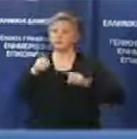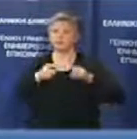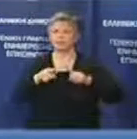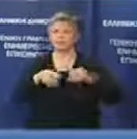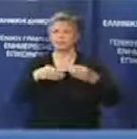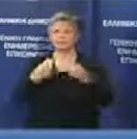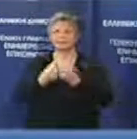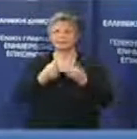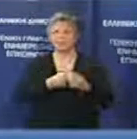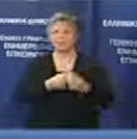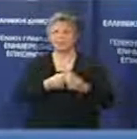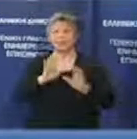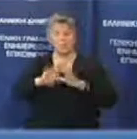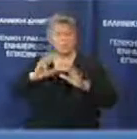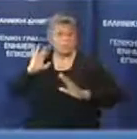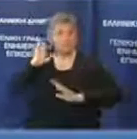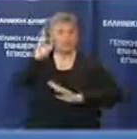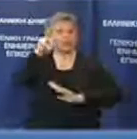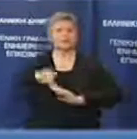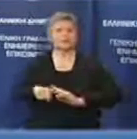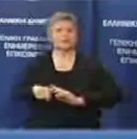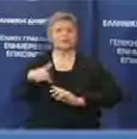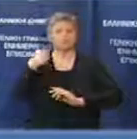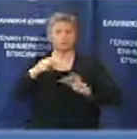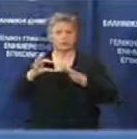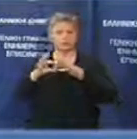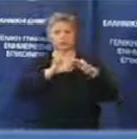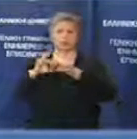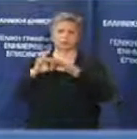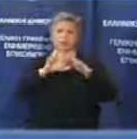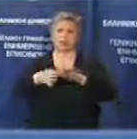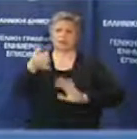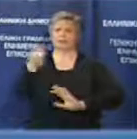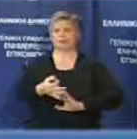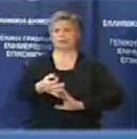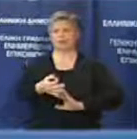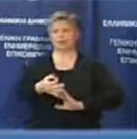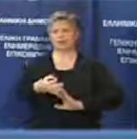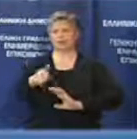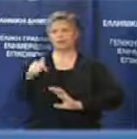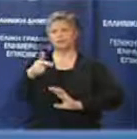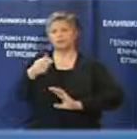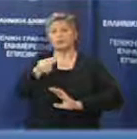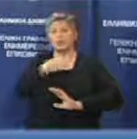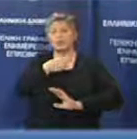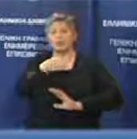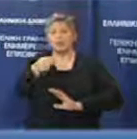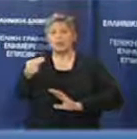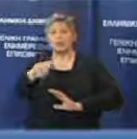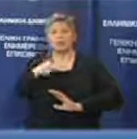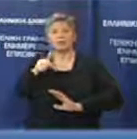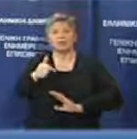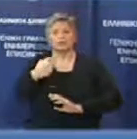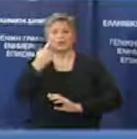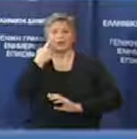μέχρι και σήμερα αποδεδειγμένα μία άριστη συνεργασία. Και το ζήτημα αυτό είναι θέμα ιεραρχίσεων του άλλου